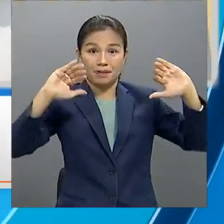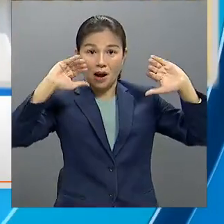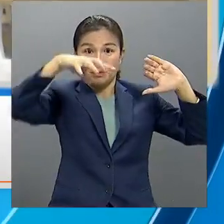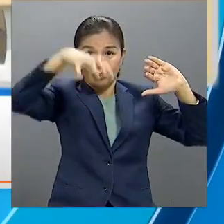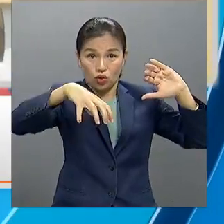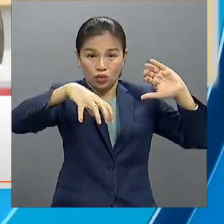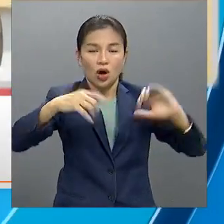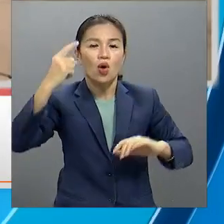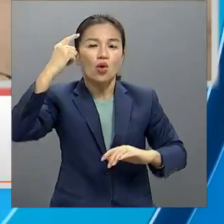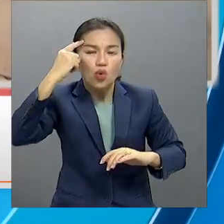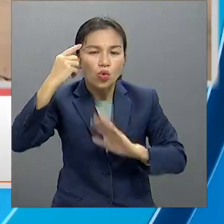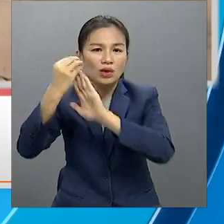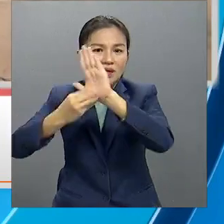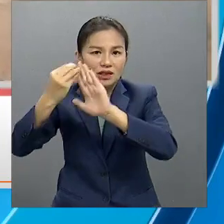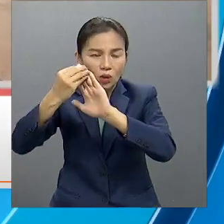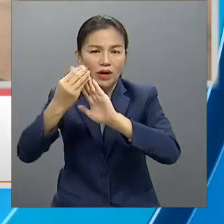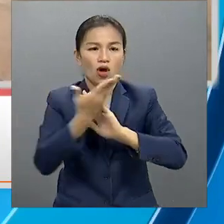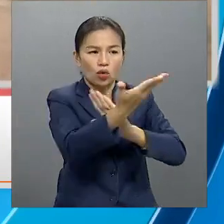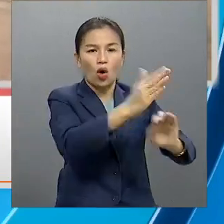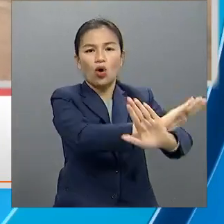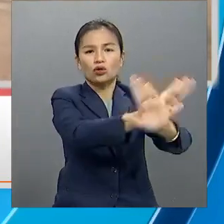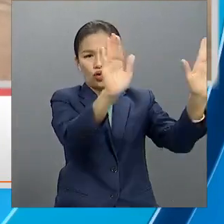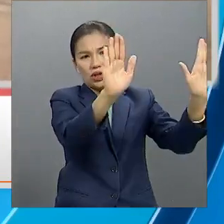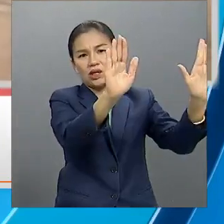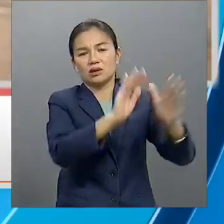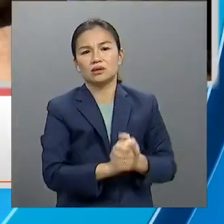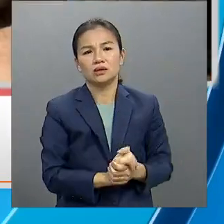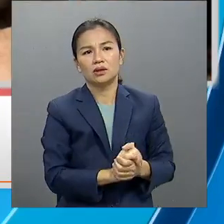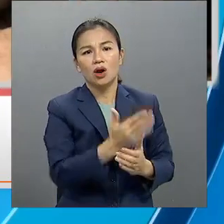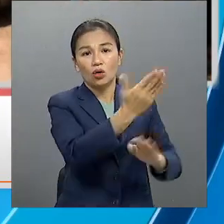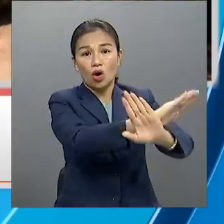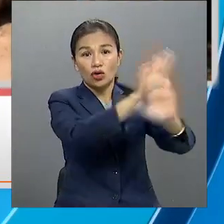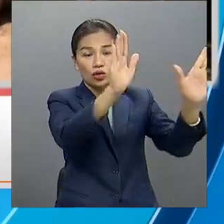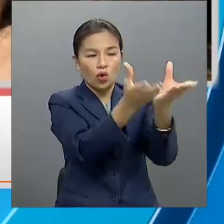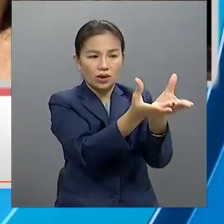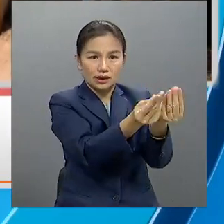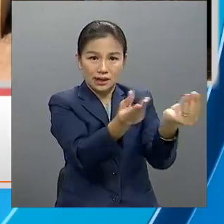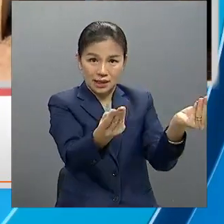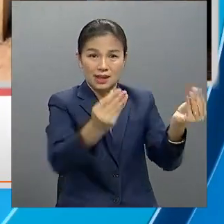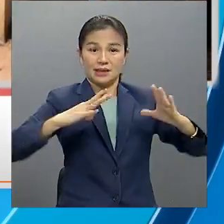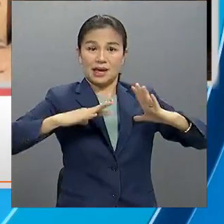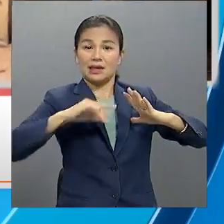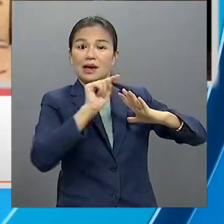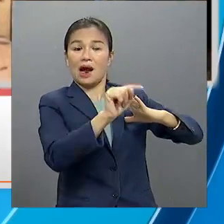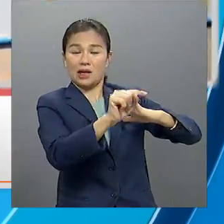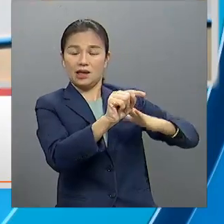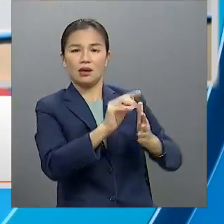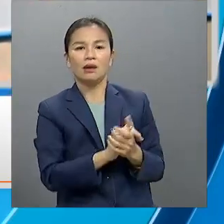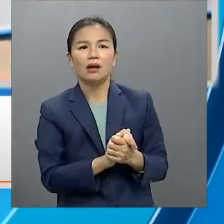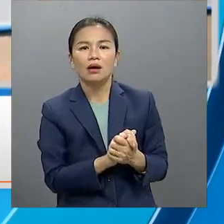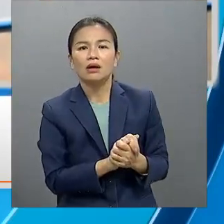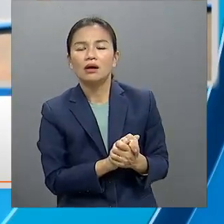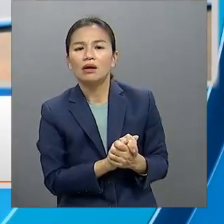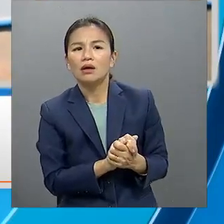ให้เราขอยกเลิกสาธารณรัฐนี่ก่อนเราคิดจะกล้าทำได้ผมก็อยากจะฟังต้องการระเบีย